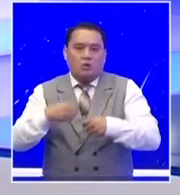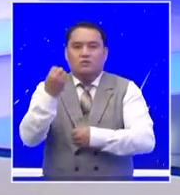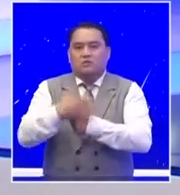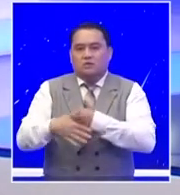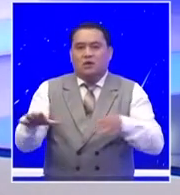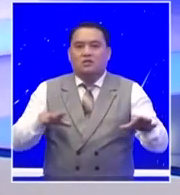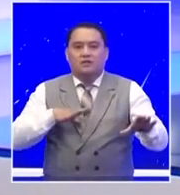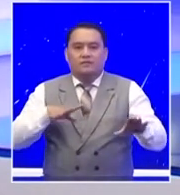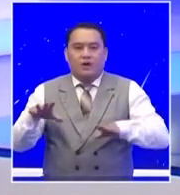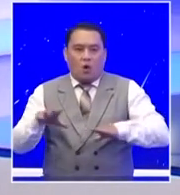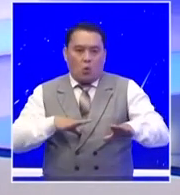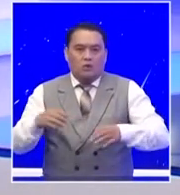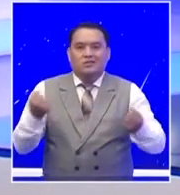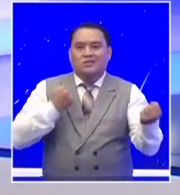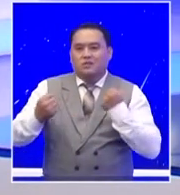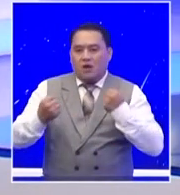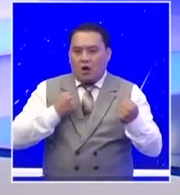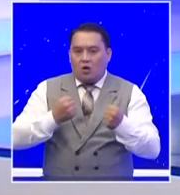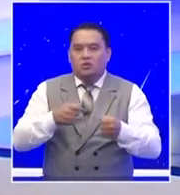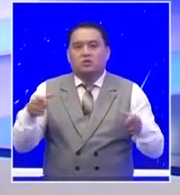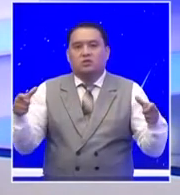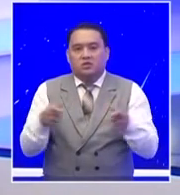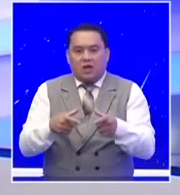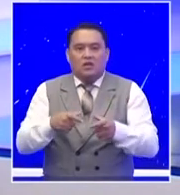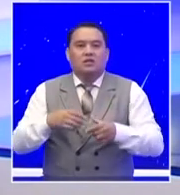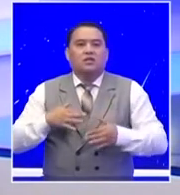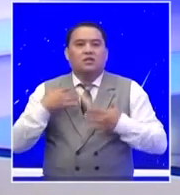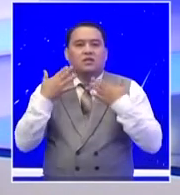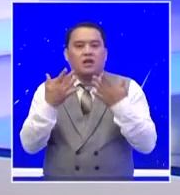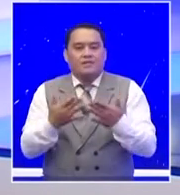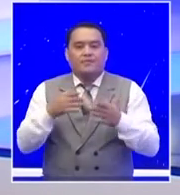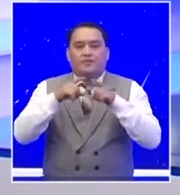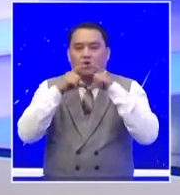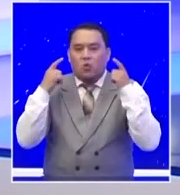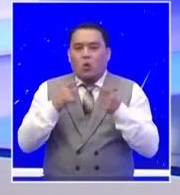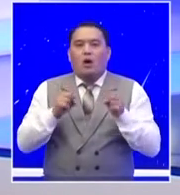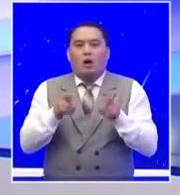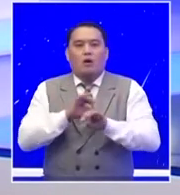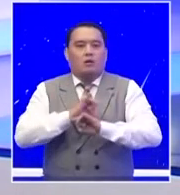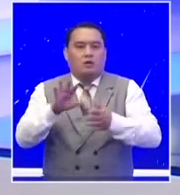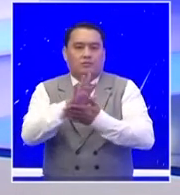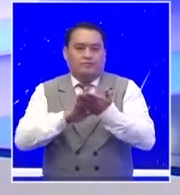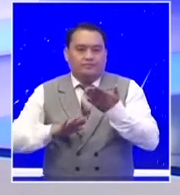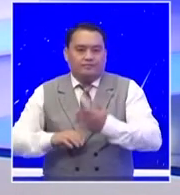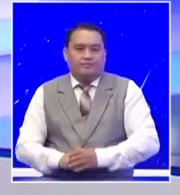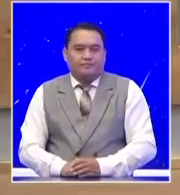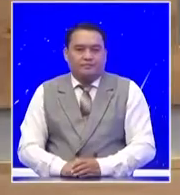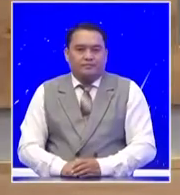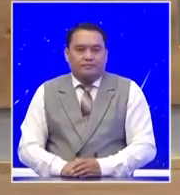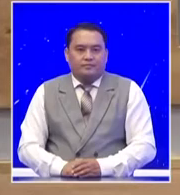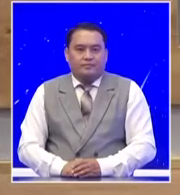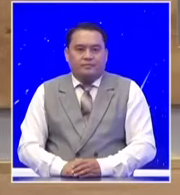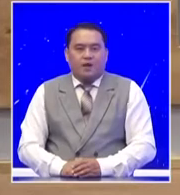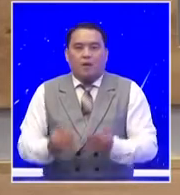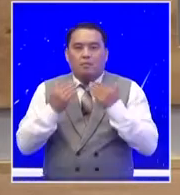рынки, салоны красоты и фитнес-залы. Однако соблюдение санитарных требований никто не отменял. Что и как, расскажет Алексей Цой.